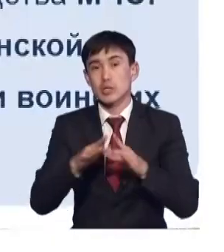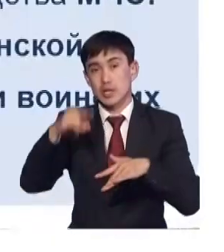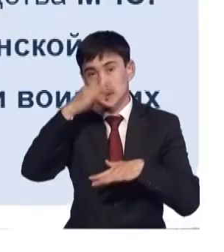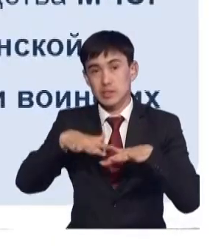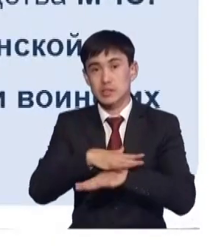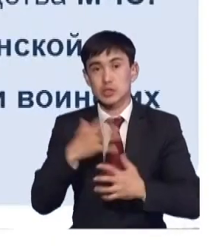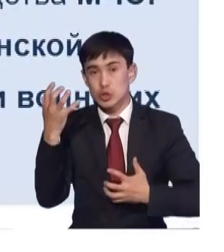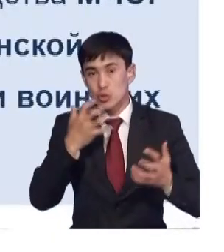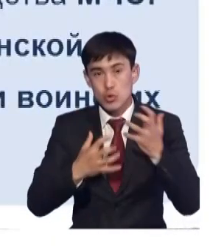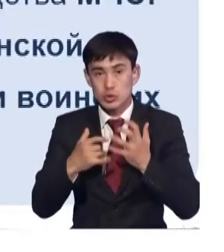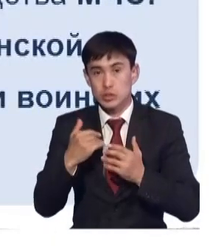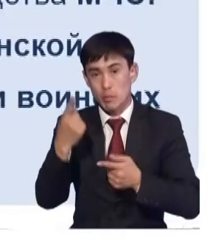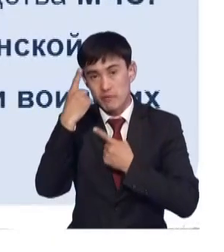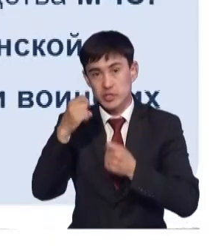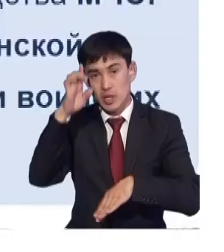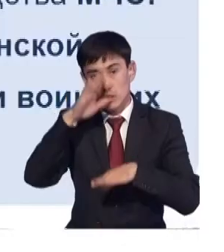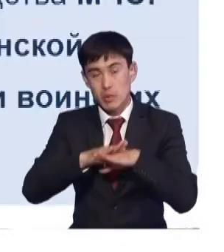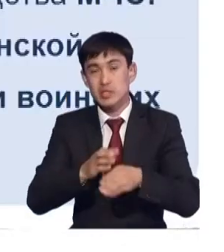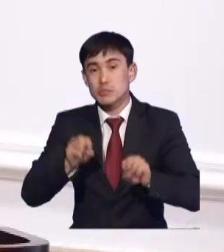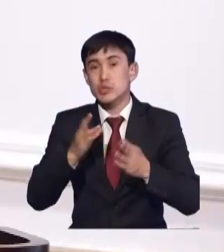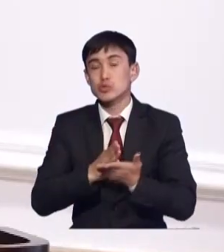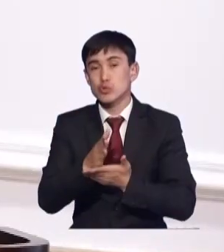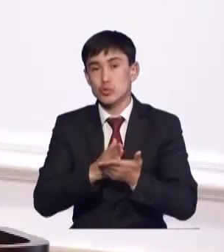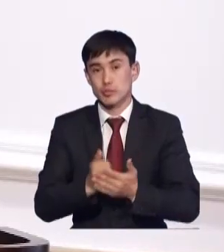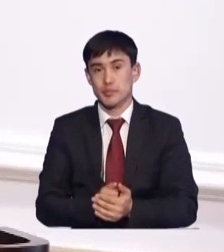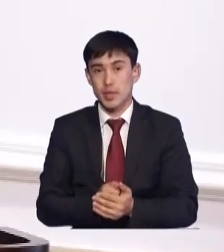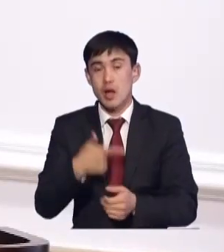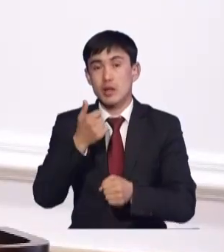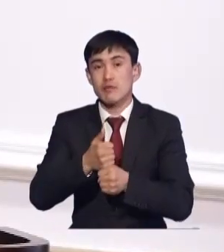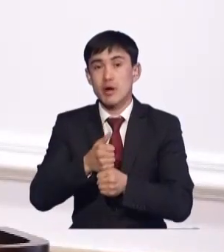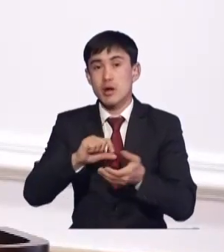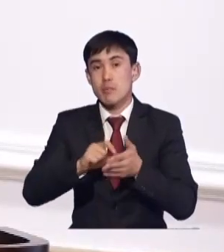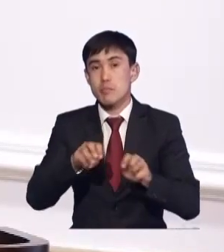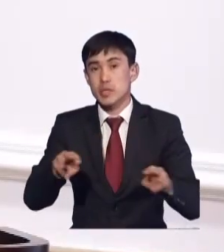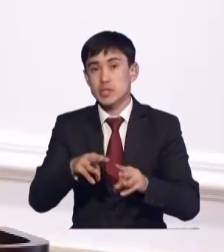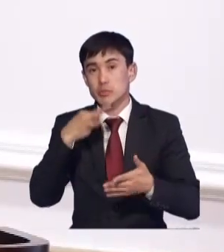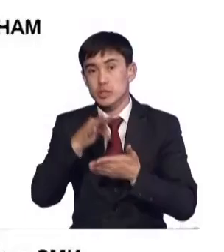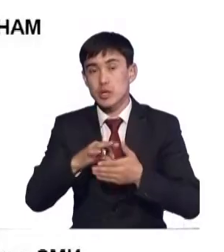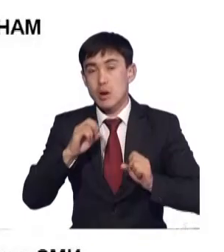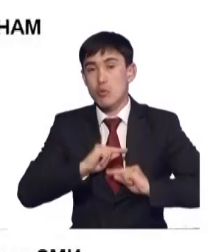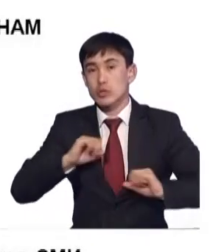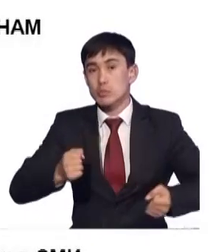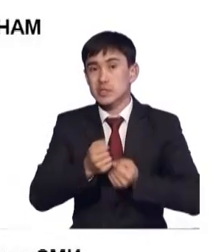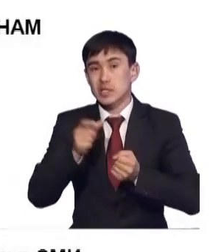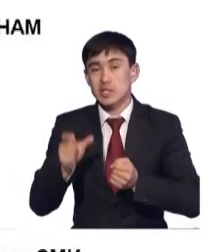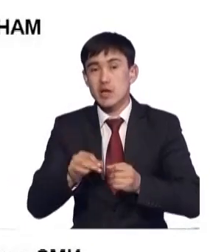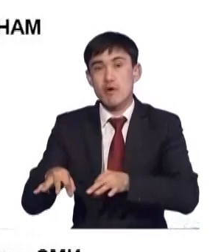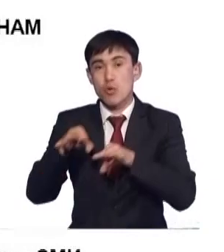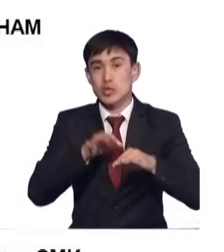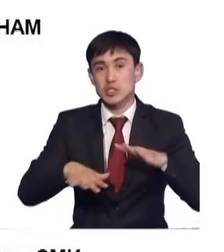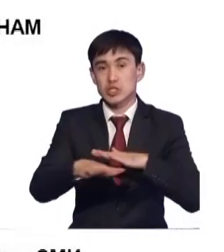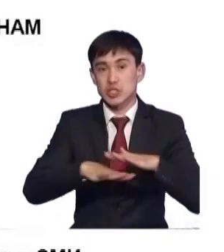отнестись со всей серьёзность к оповещению Ахматов и специальных служб глава кабмина отмечает что работа спасателей по эвакуации жителей из